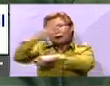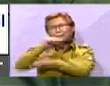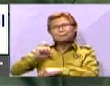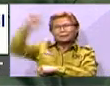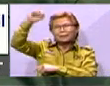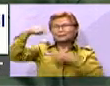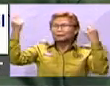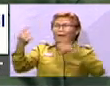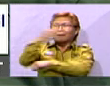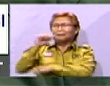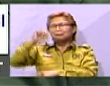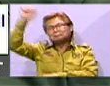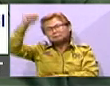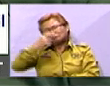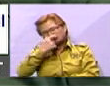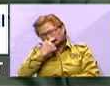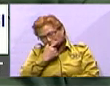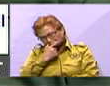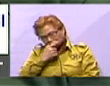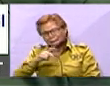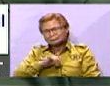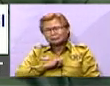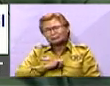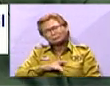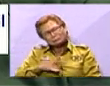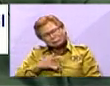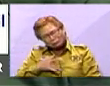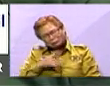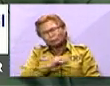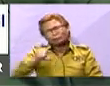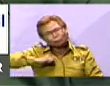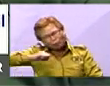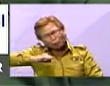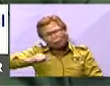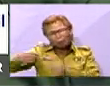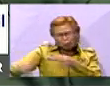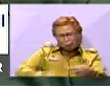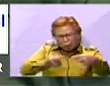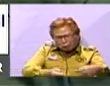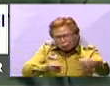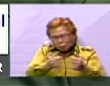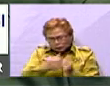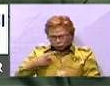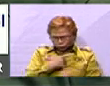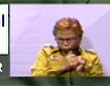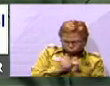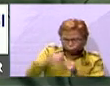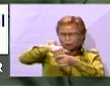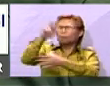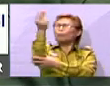ini adalah kerana jasa dan perjuangan mereka bersama kami di